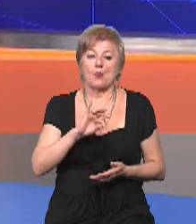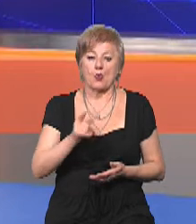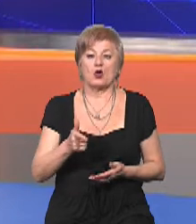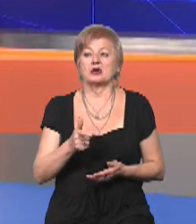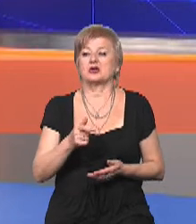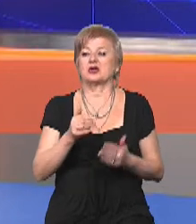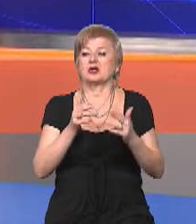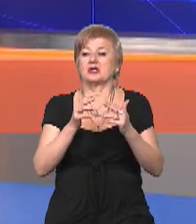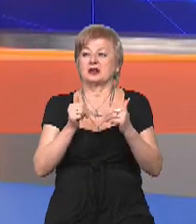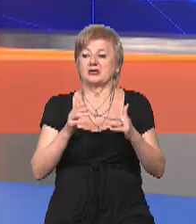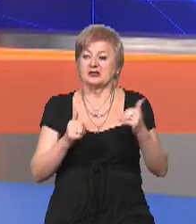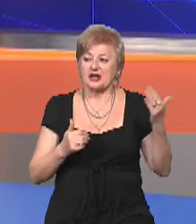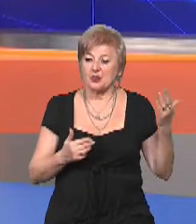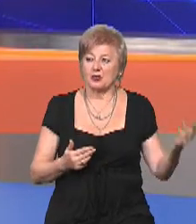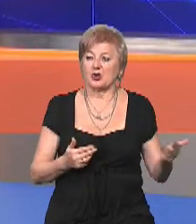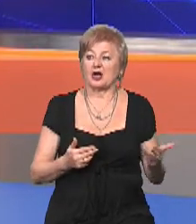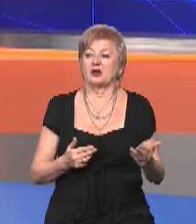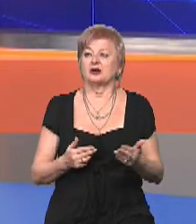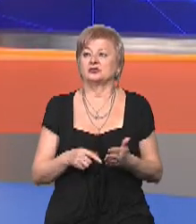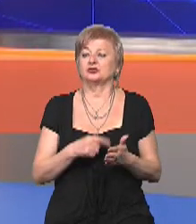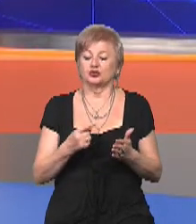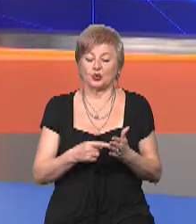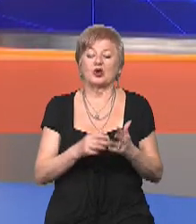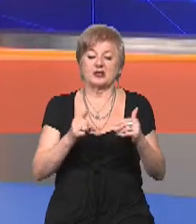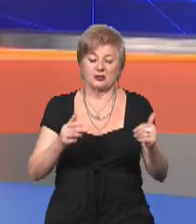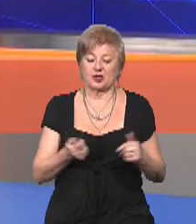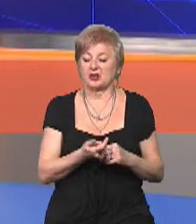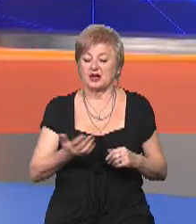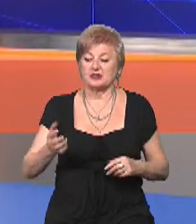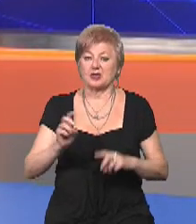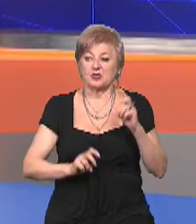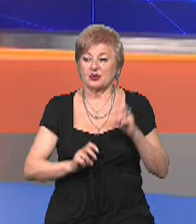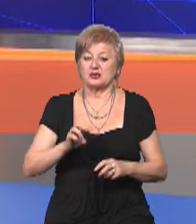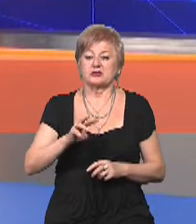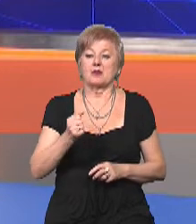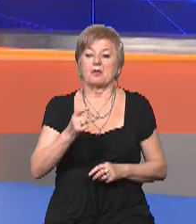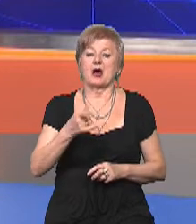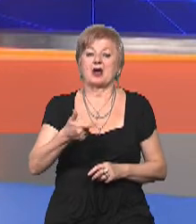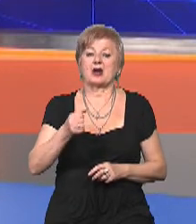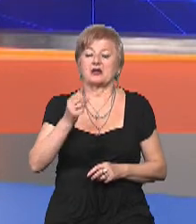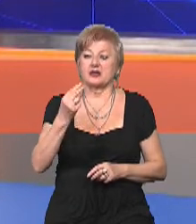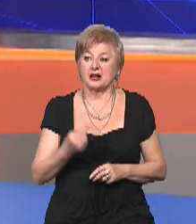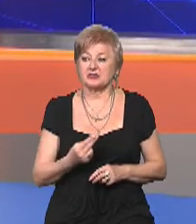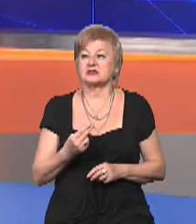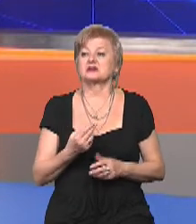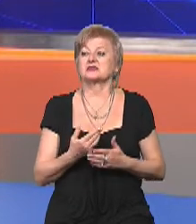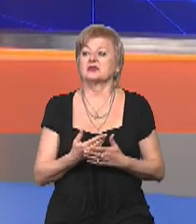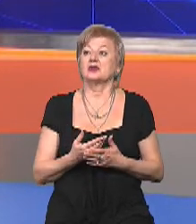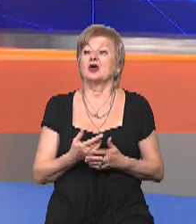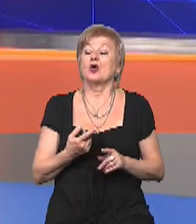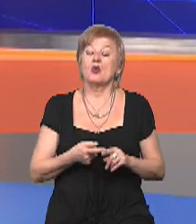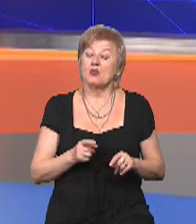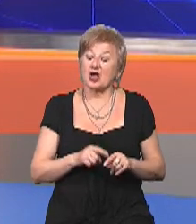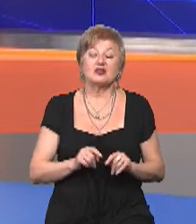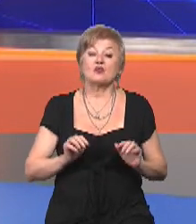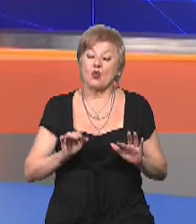ферросплава, Днепра и города Днепра предприятия, и Марганецкий ГОК, и Покровский ГОК принимают участие. Поэтому